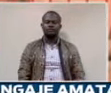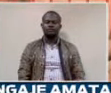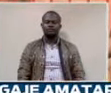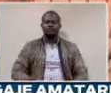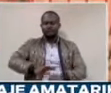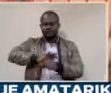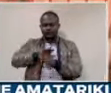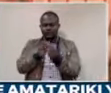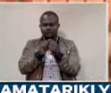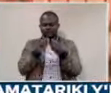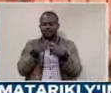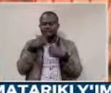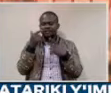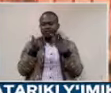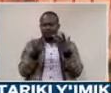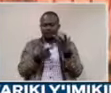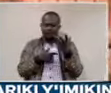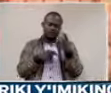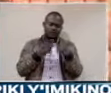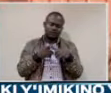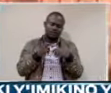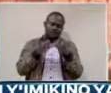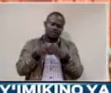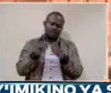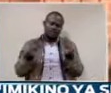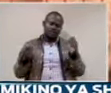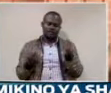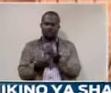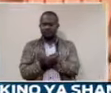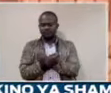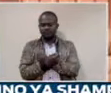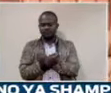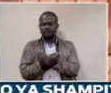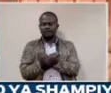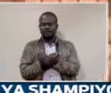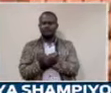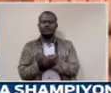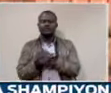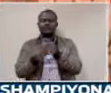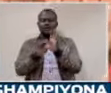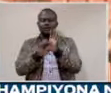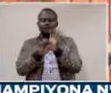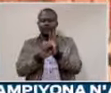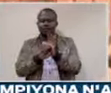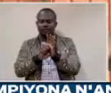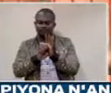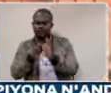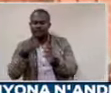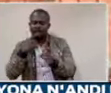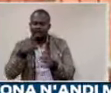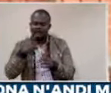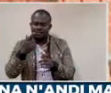COVID hari ibintu bitandukanye yahinduye. Urugero, hari